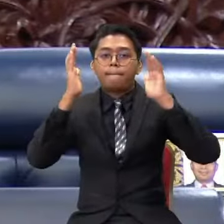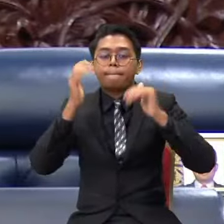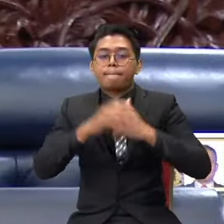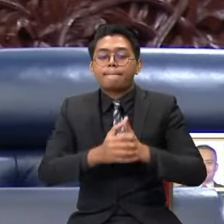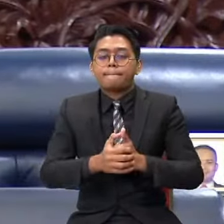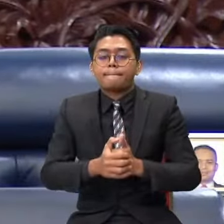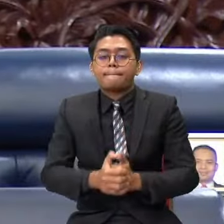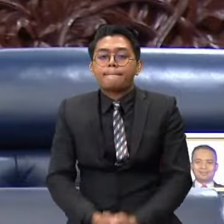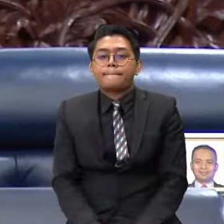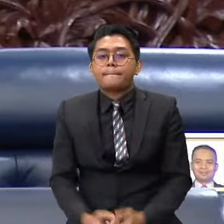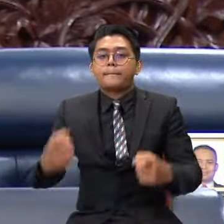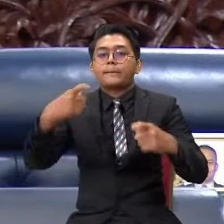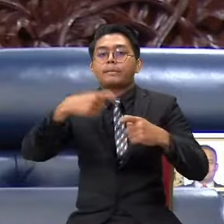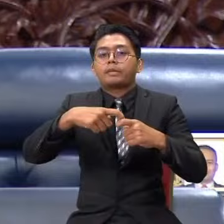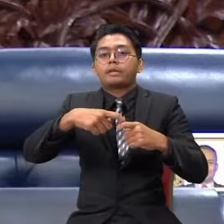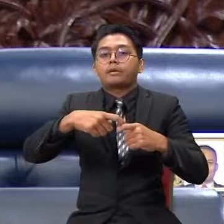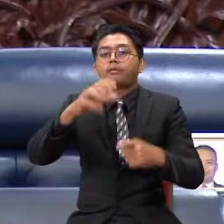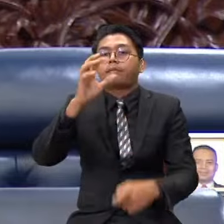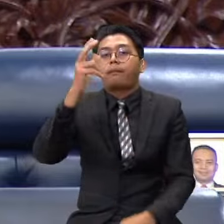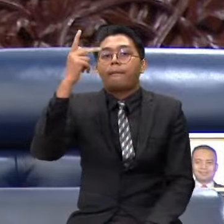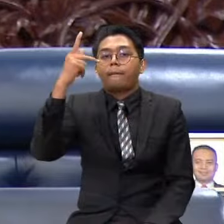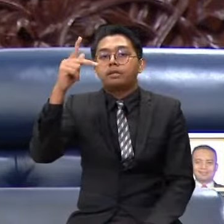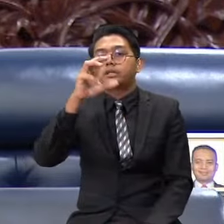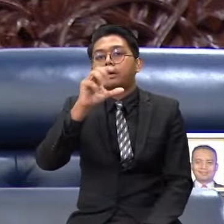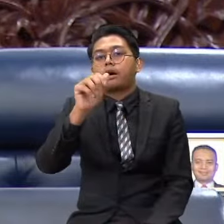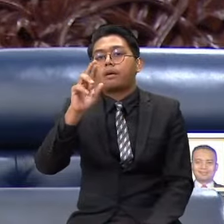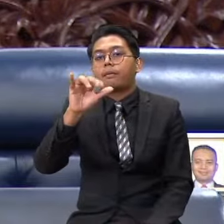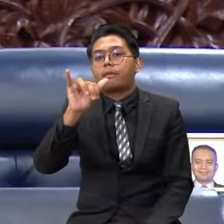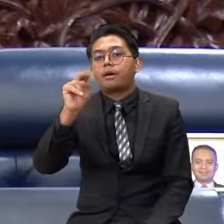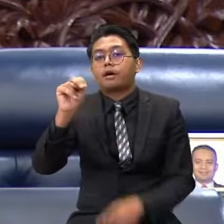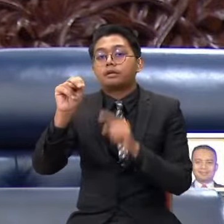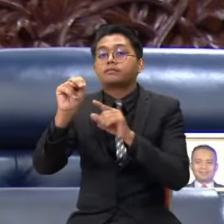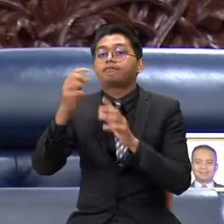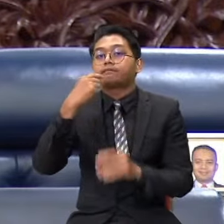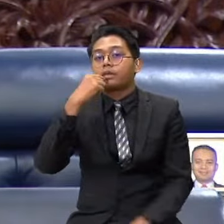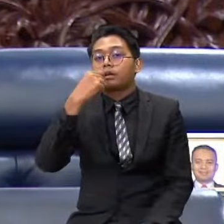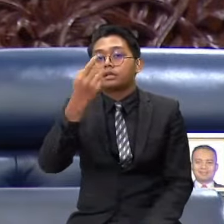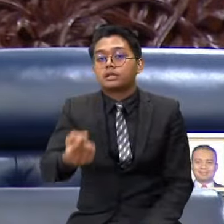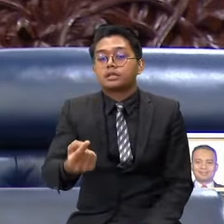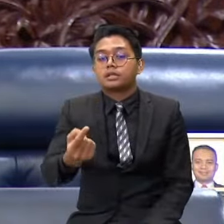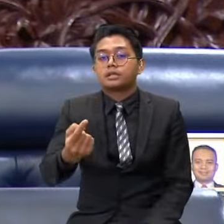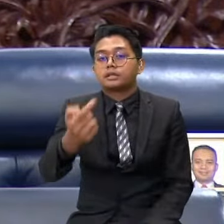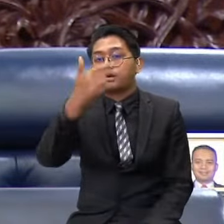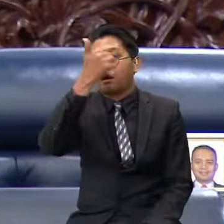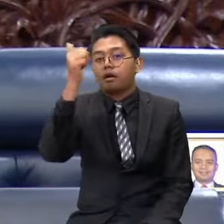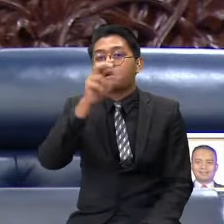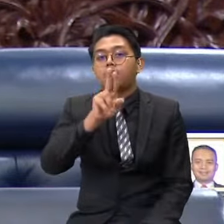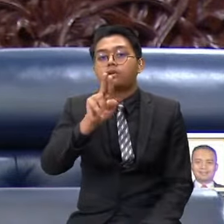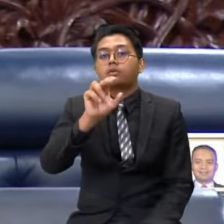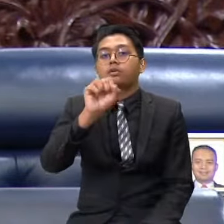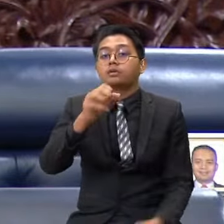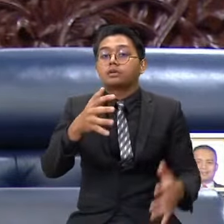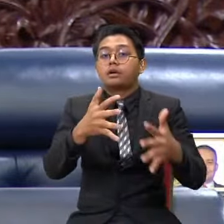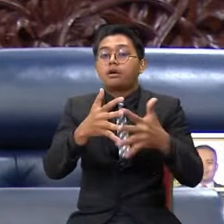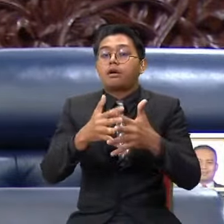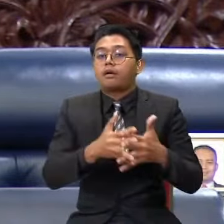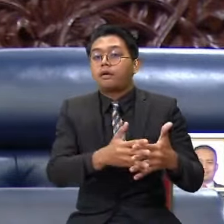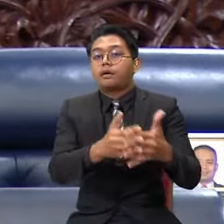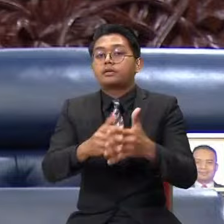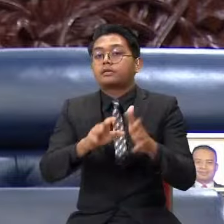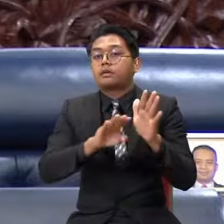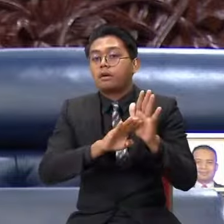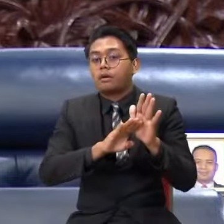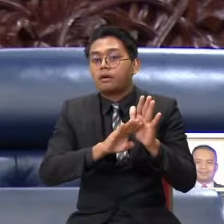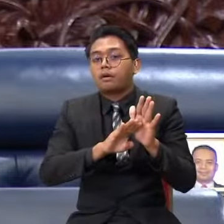Society presiden Profesor Amari buang apa dia cakap dia cakap oleh kerana USA Amerika Syarikat naikkan